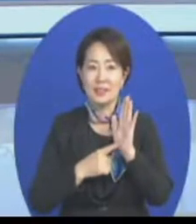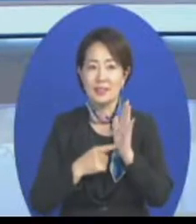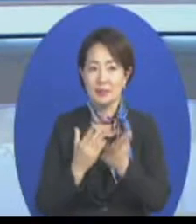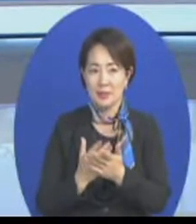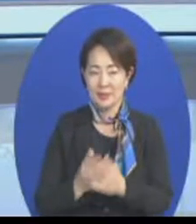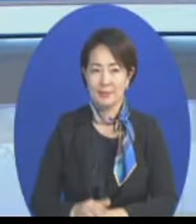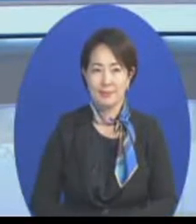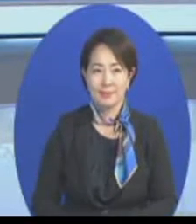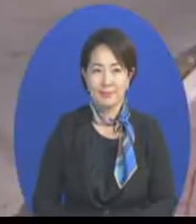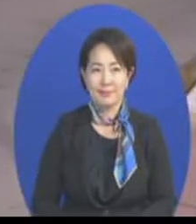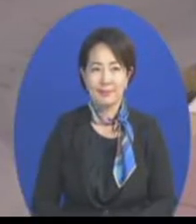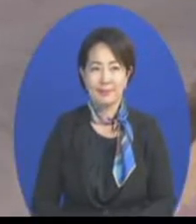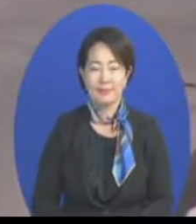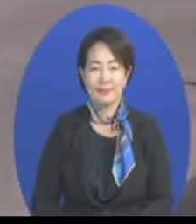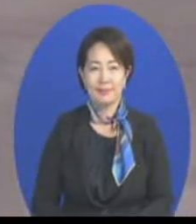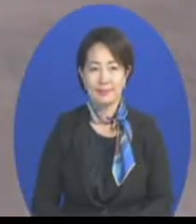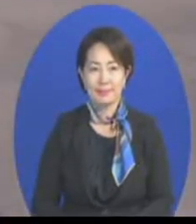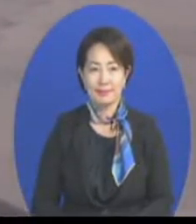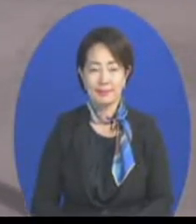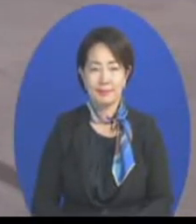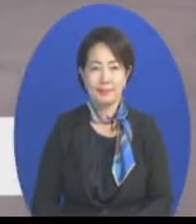байна.